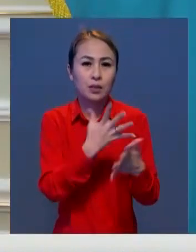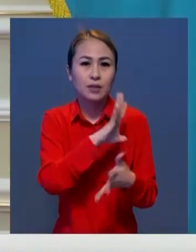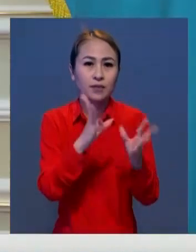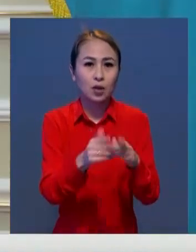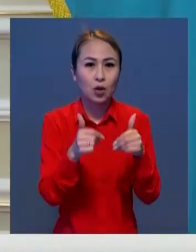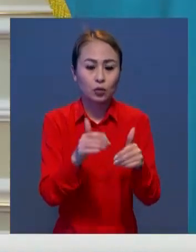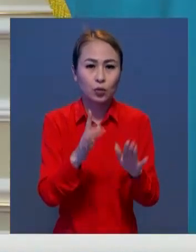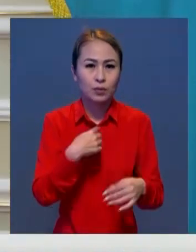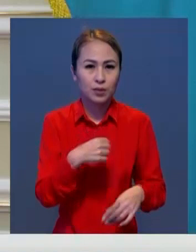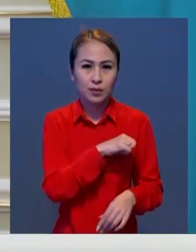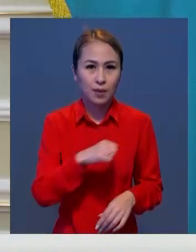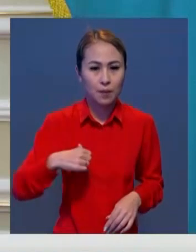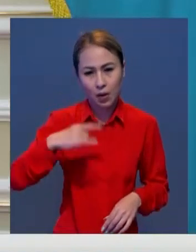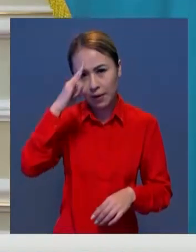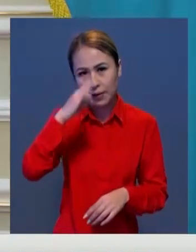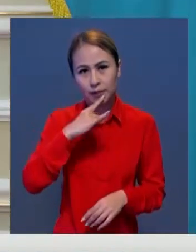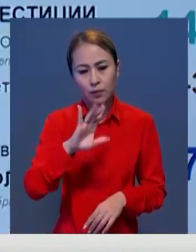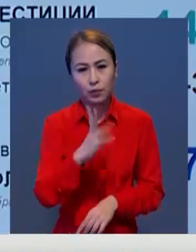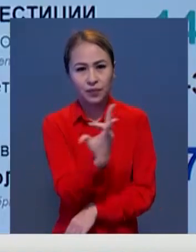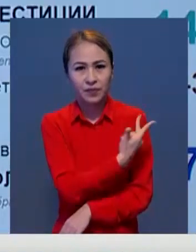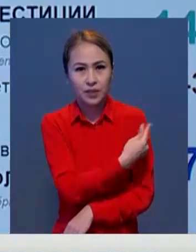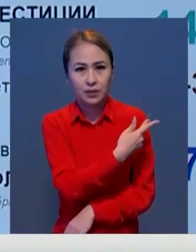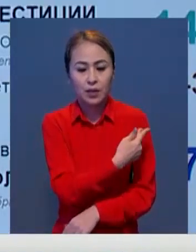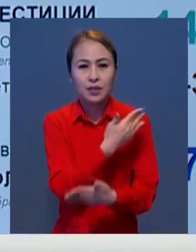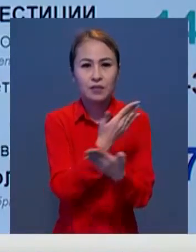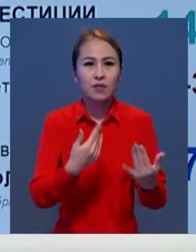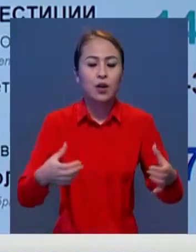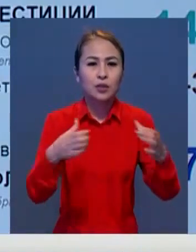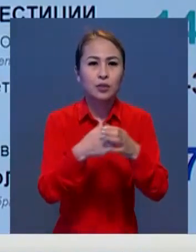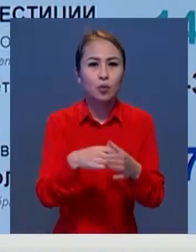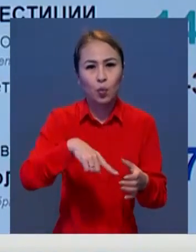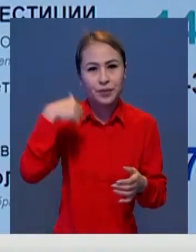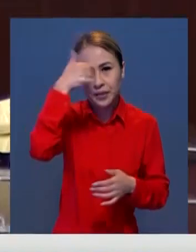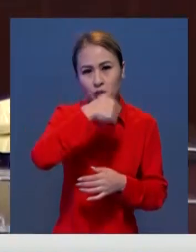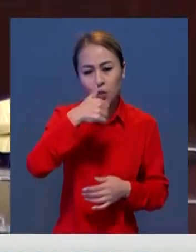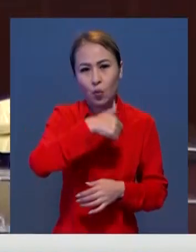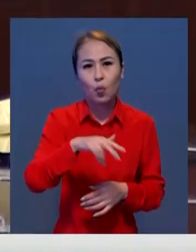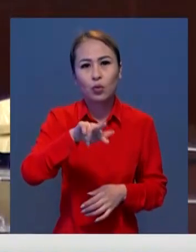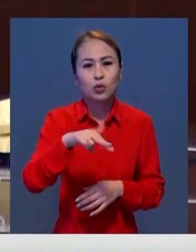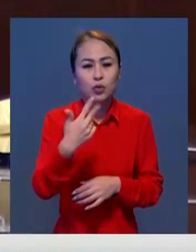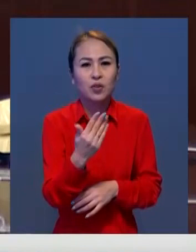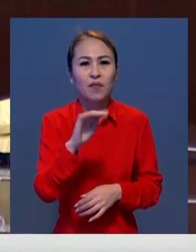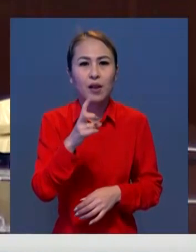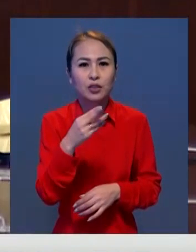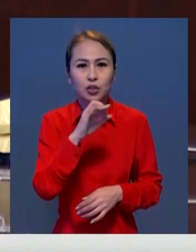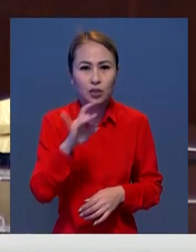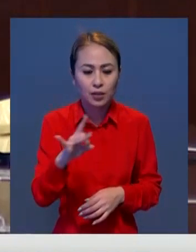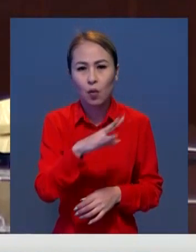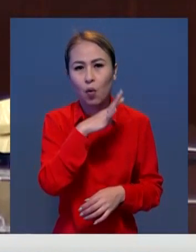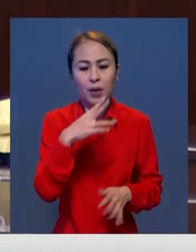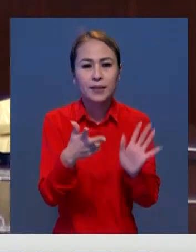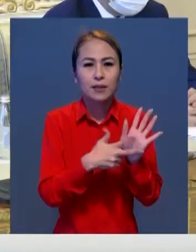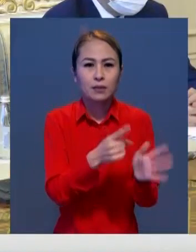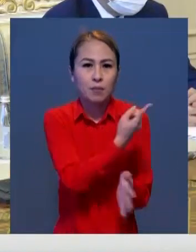көрсетсе, мен дәл осы қазақстандық вакцинаны салдырамын. Ел үкіметінің жоспары бойынша биыл 33 фельдшерлік акушерлік бөлім, көпбейінді 8